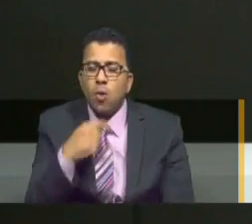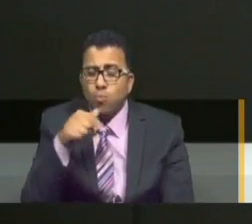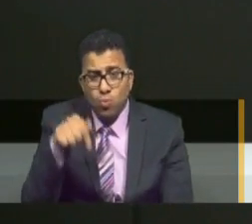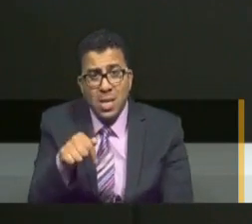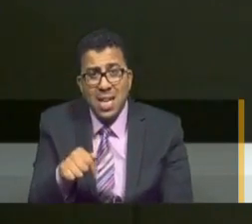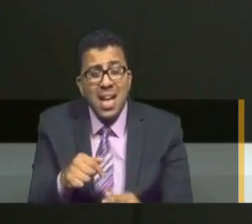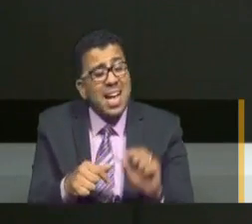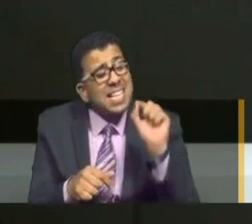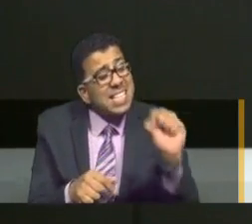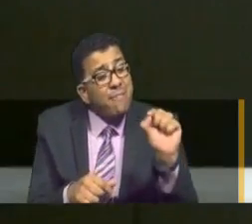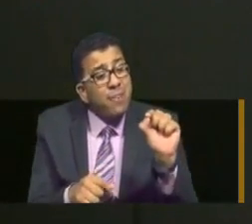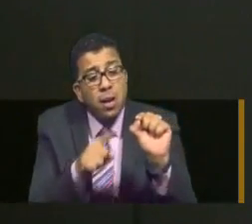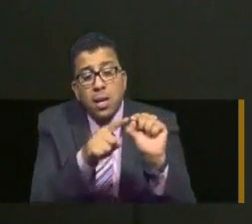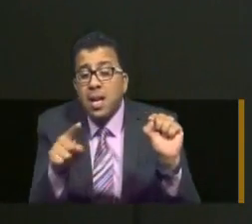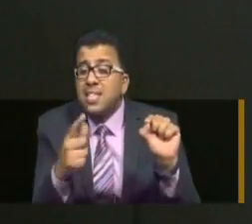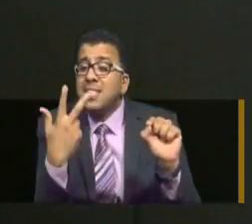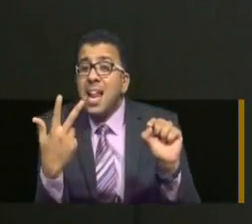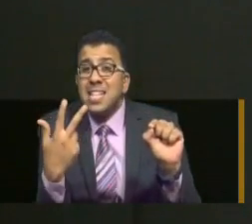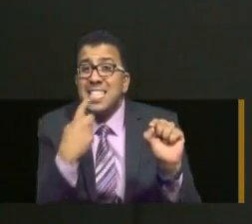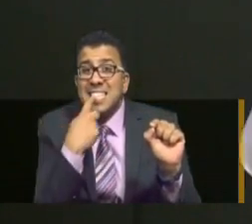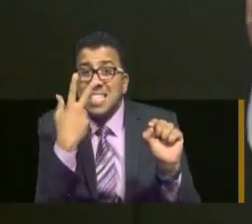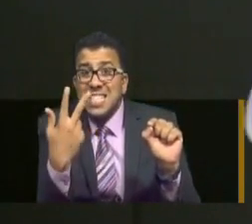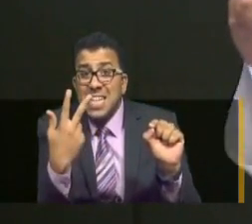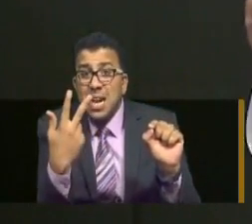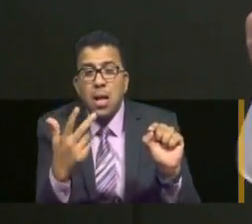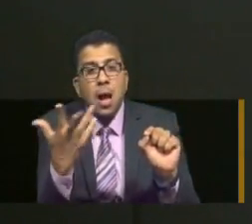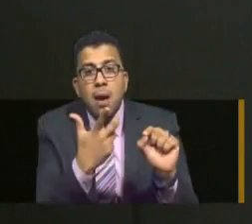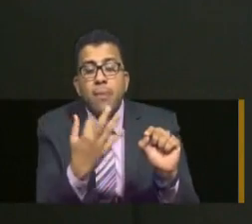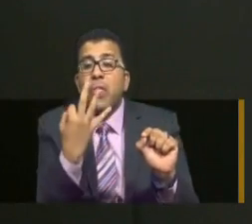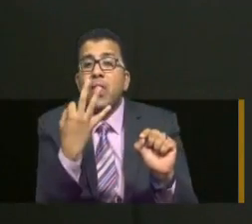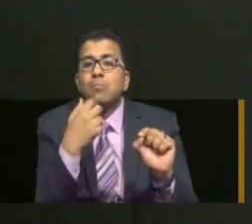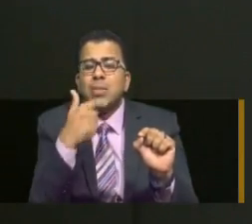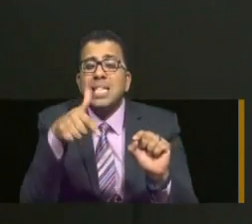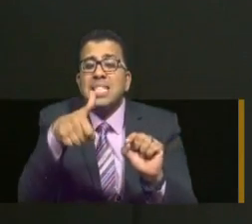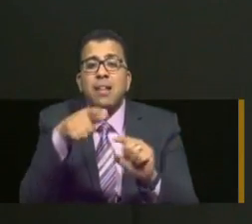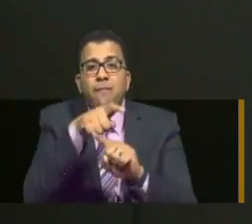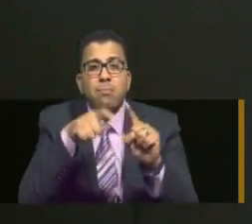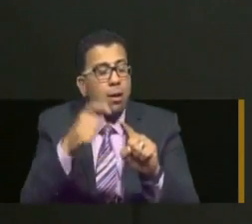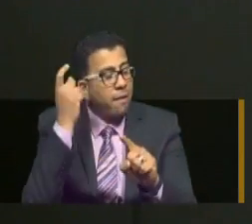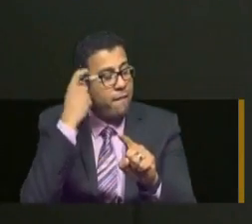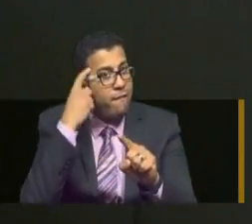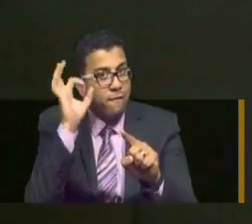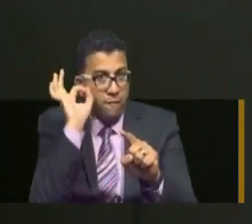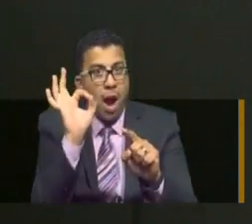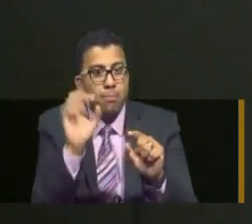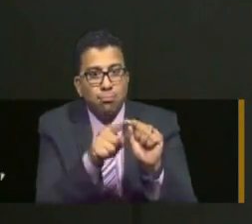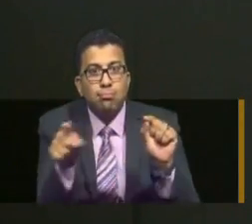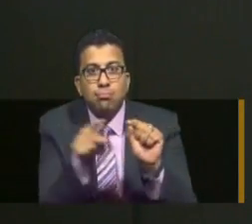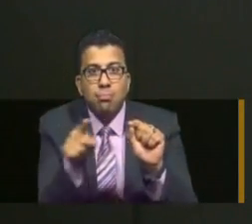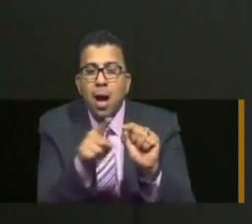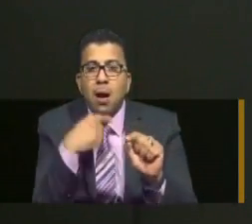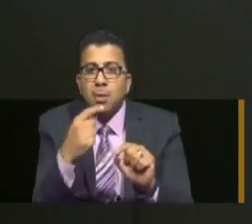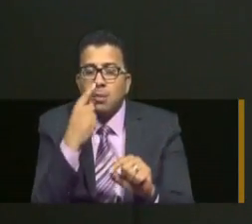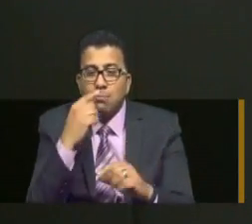المرحلة زيرو إلى 3 سنوات تتكون 60% من قدرات الطفل العقلية تتشكل في خلال هذه